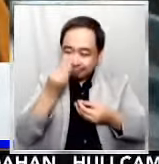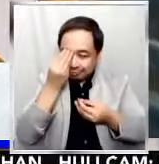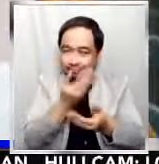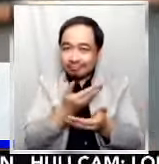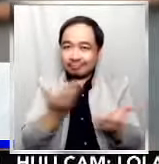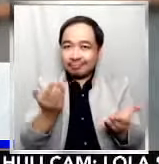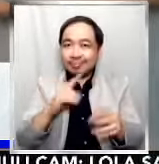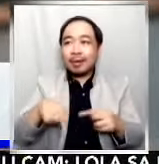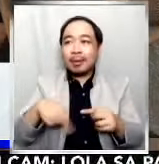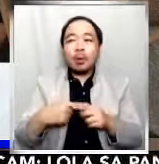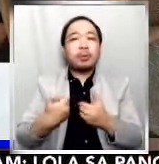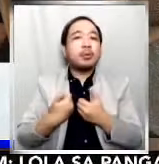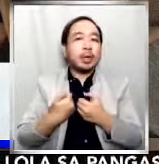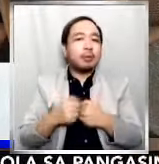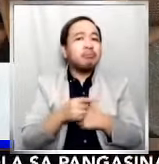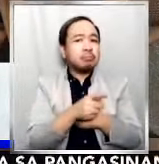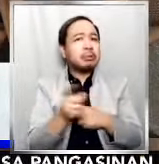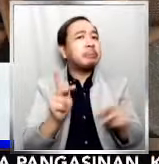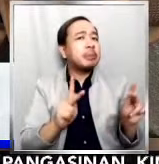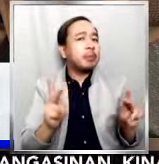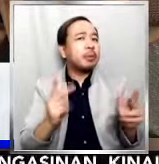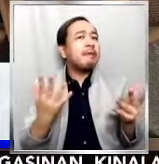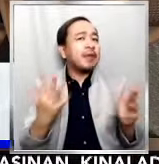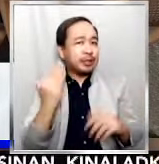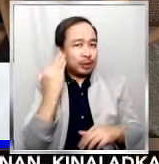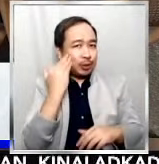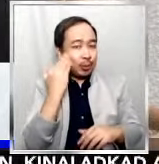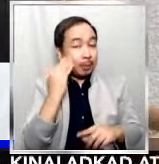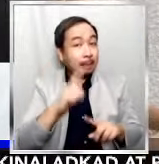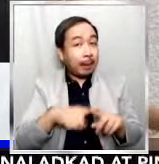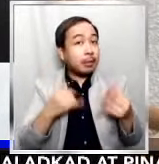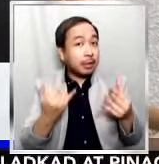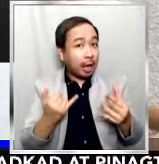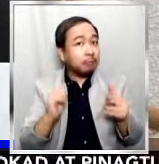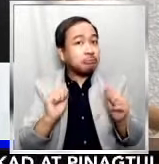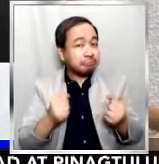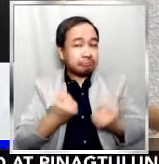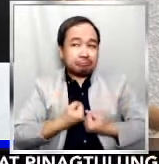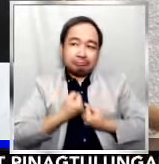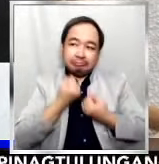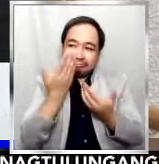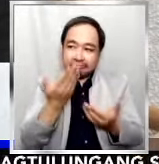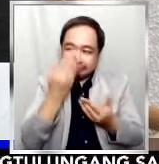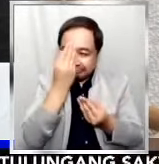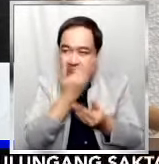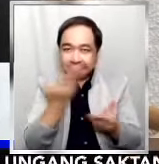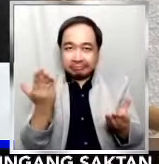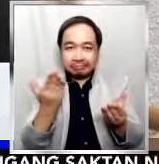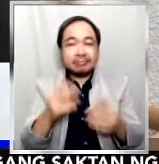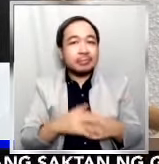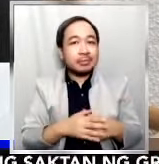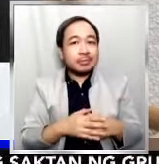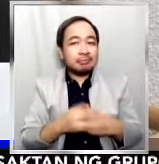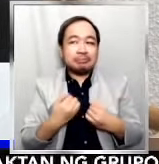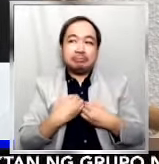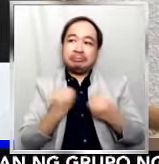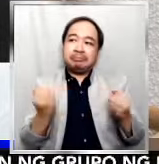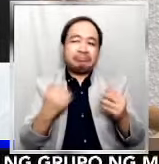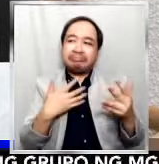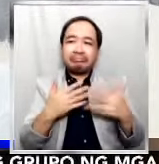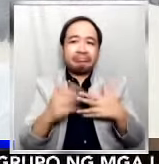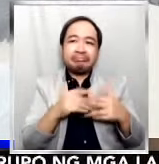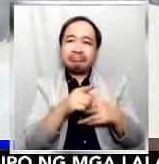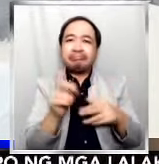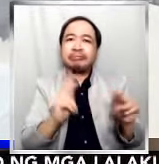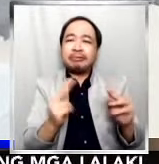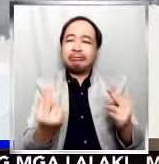time na nakapag-out kami. So, yes. Di ba, hindi mo na iniisip yung mga sasabihin. Galaw mo, sasabihin mo, you can be